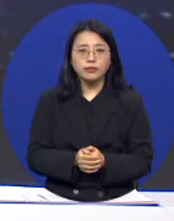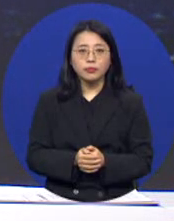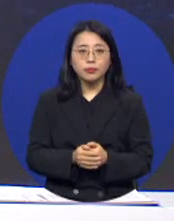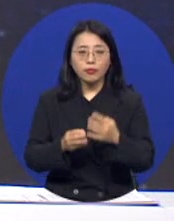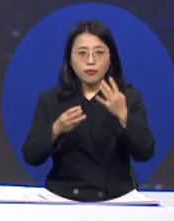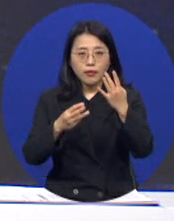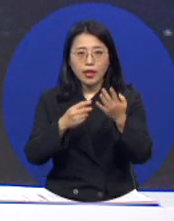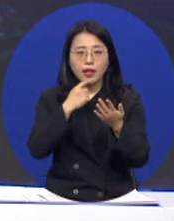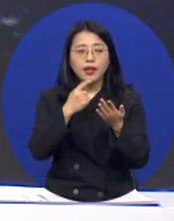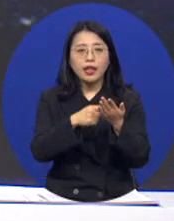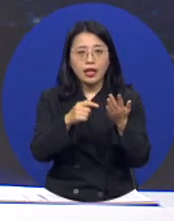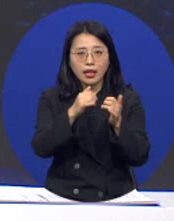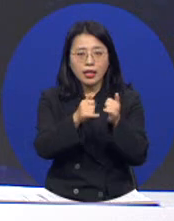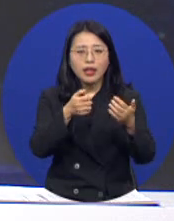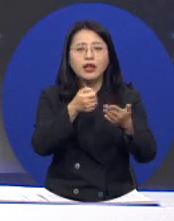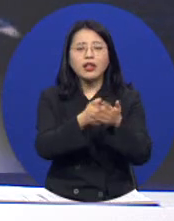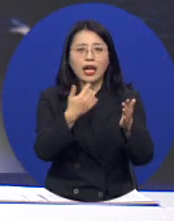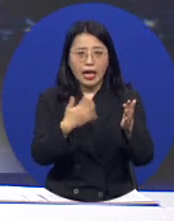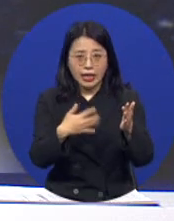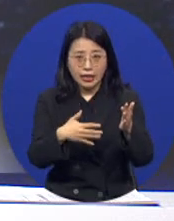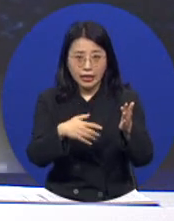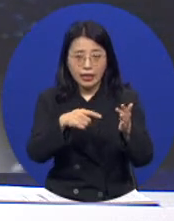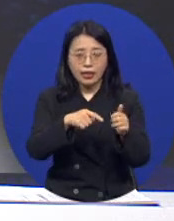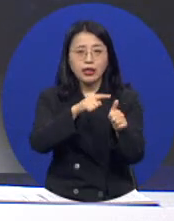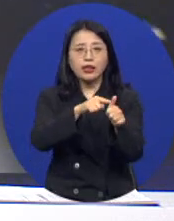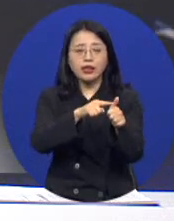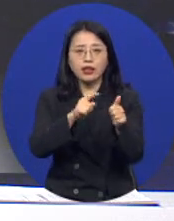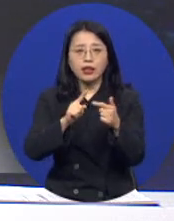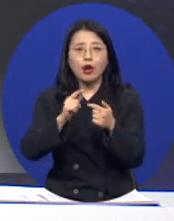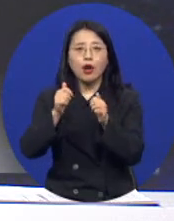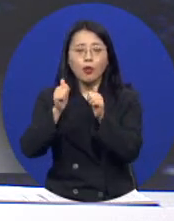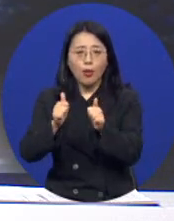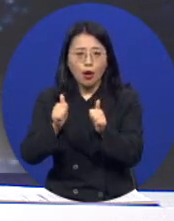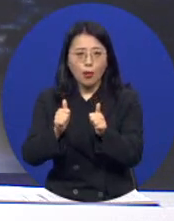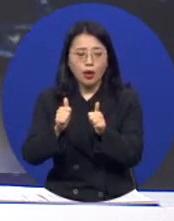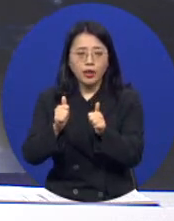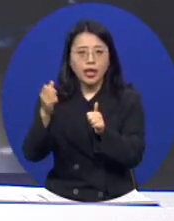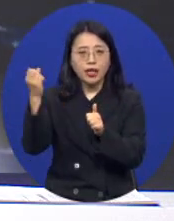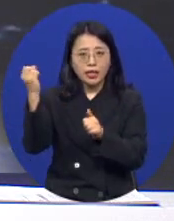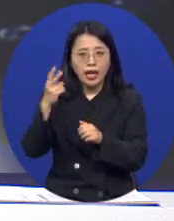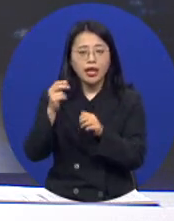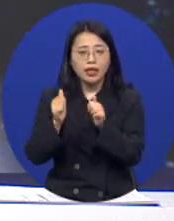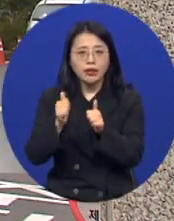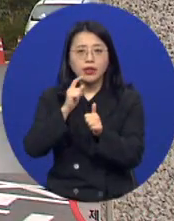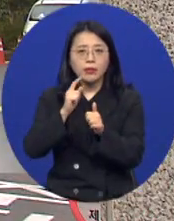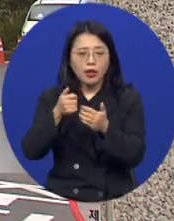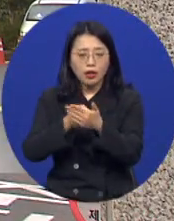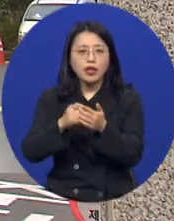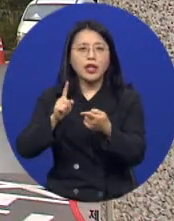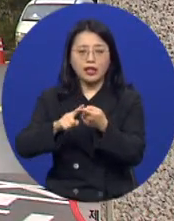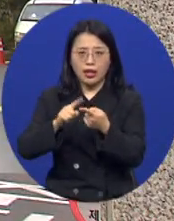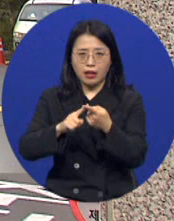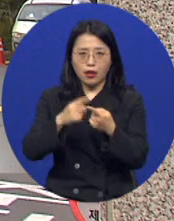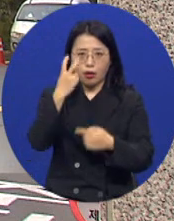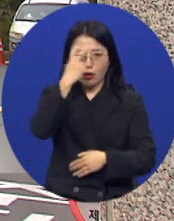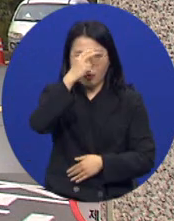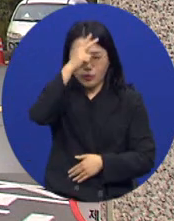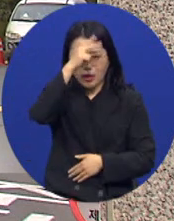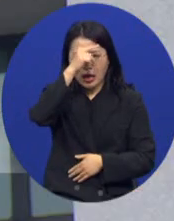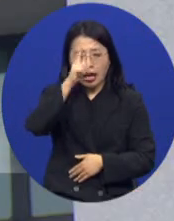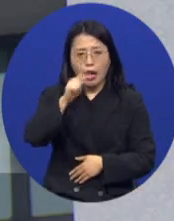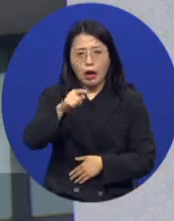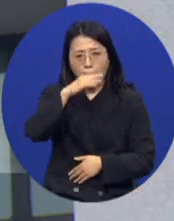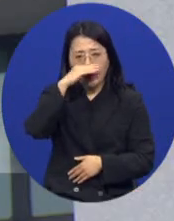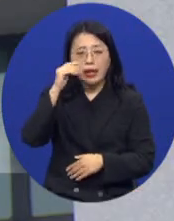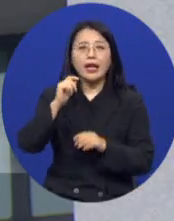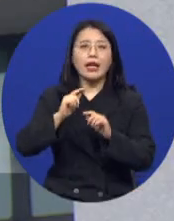4.3 희생자로 결정되지 않은 일반 재판 수용인에 대한 법원의 첫 재심 개시 결정에 대해 검찰이 부당하다며